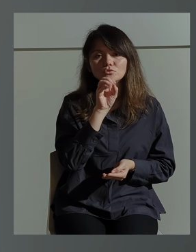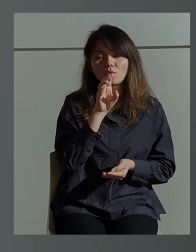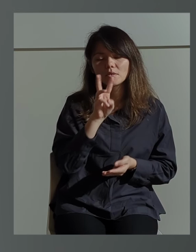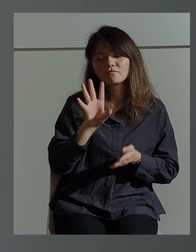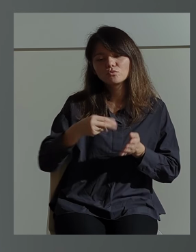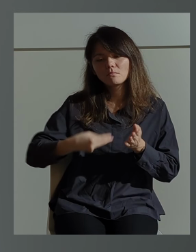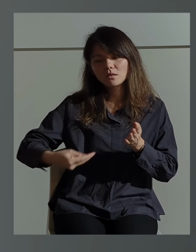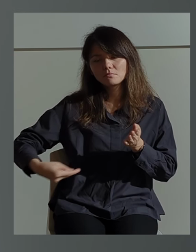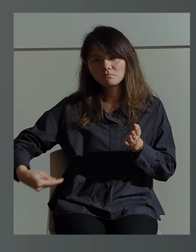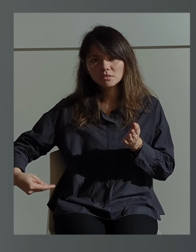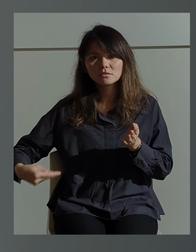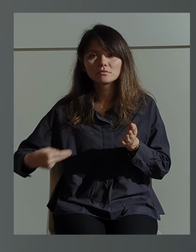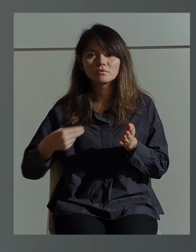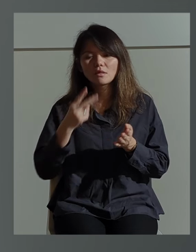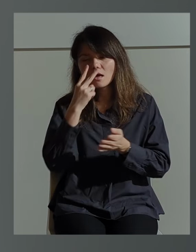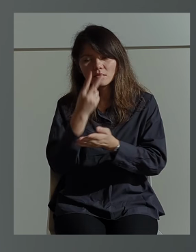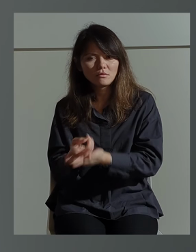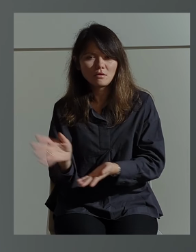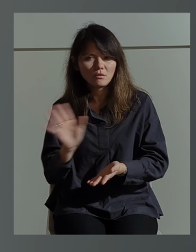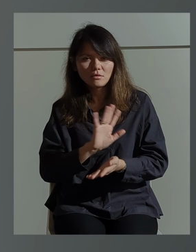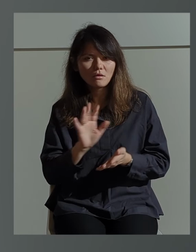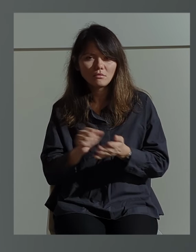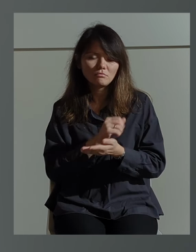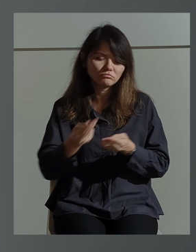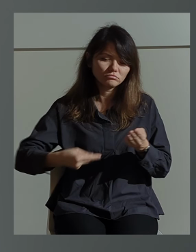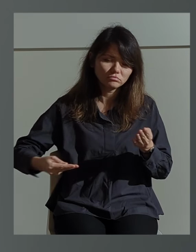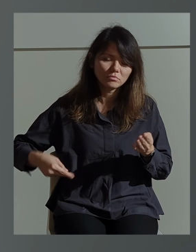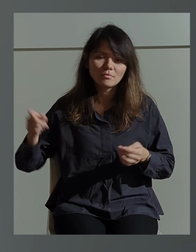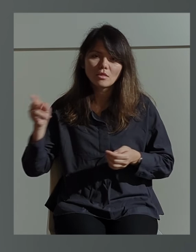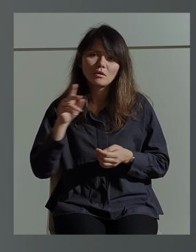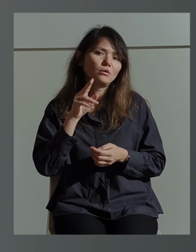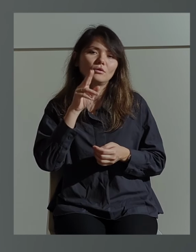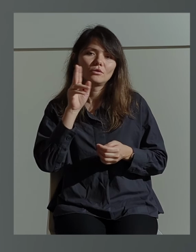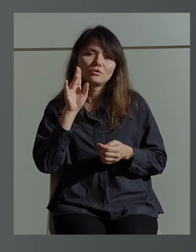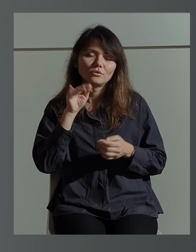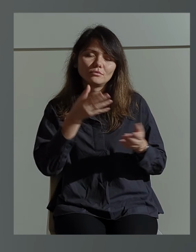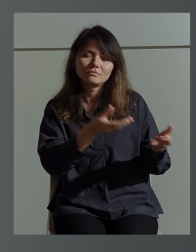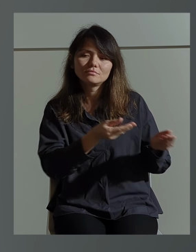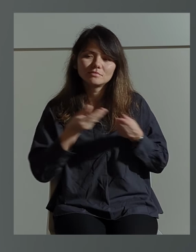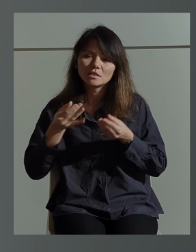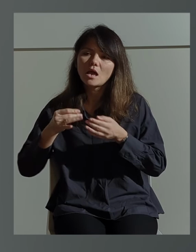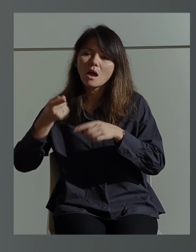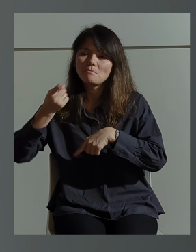подписывает не глядя шувал выносит эти документы обратно